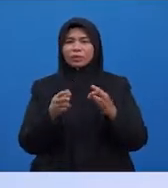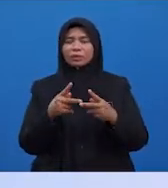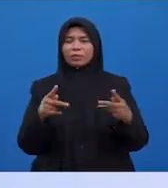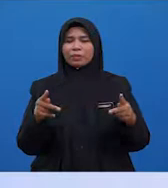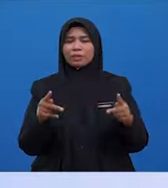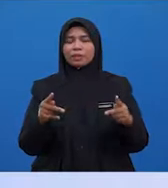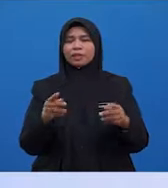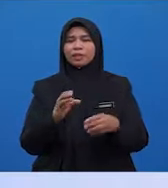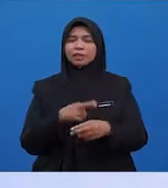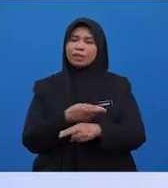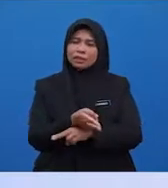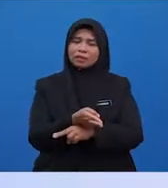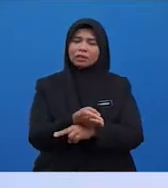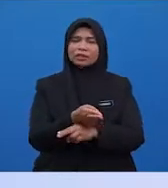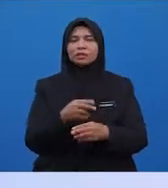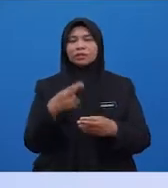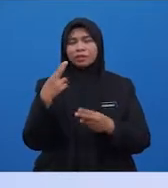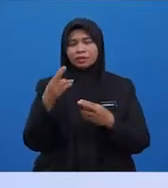pelbagai rintangan dihadapi.